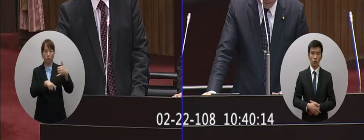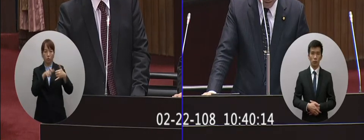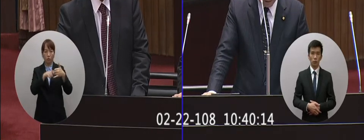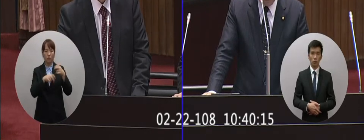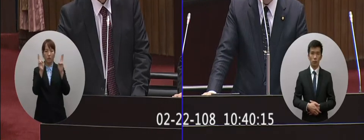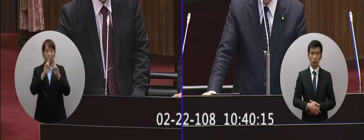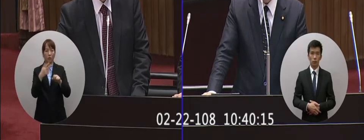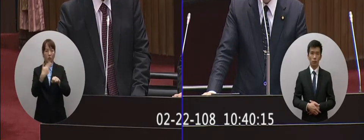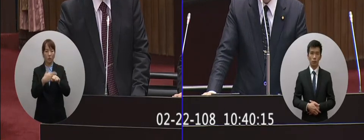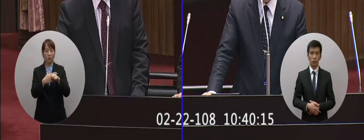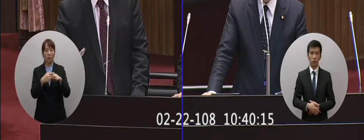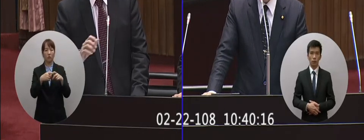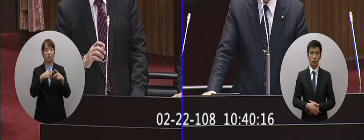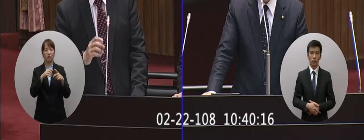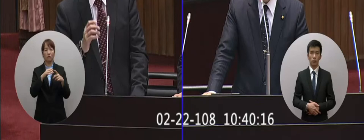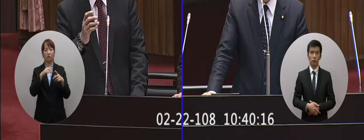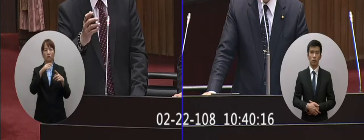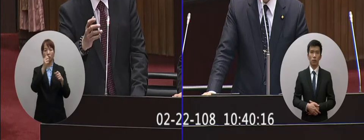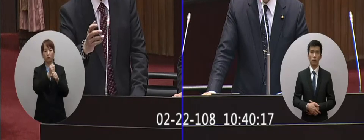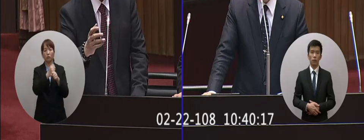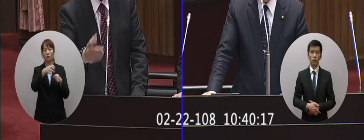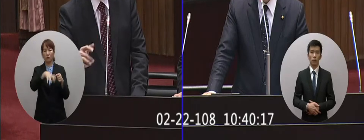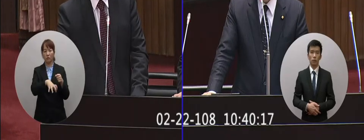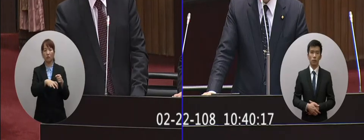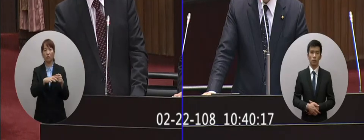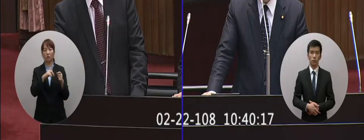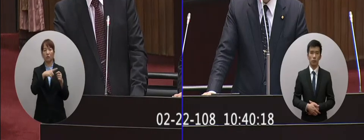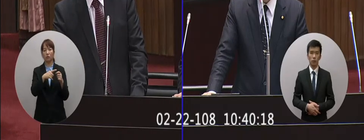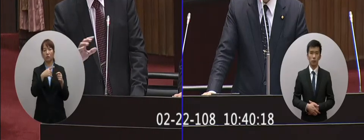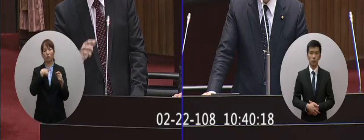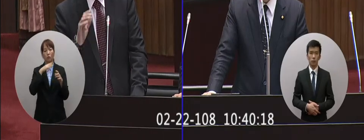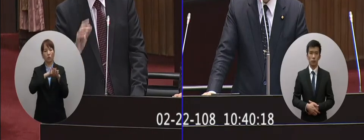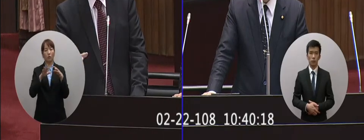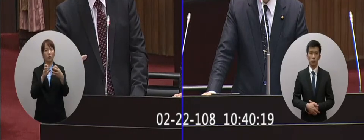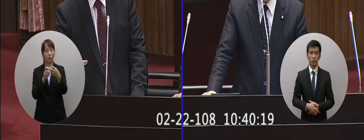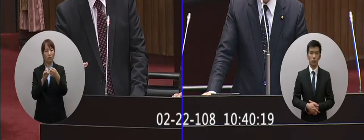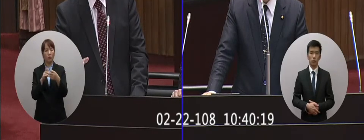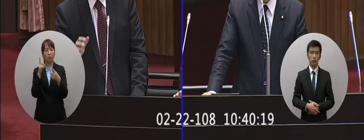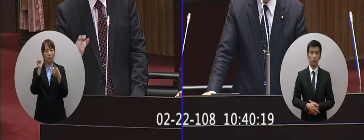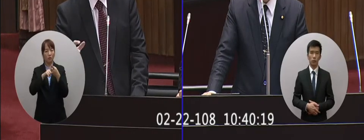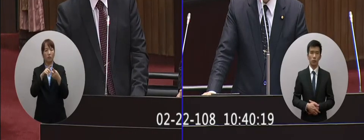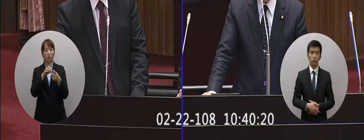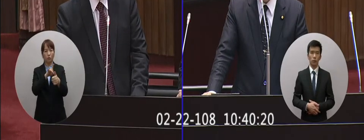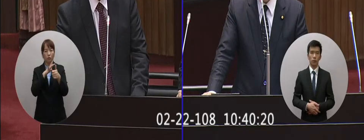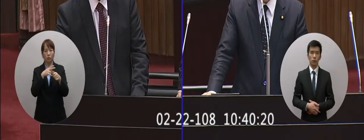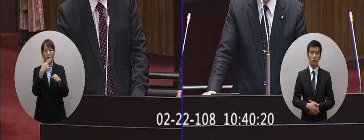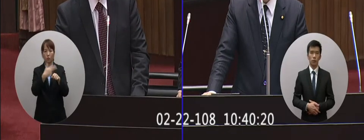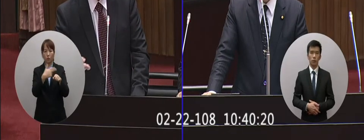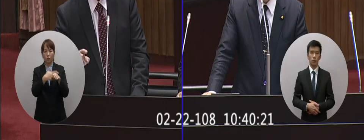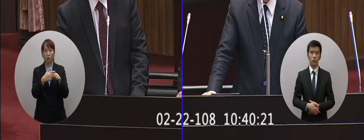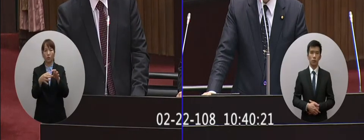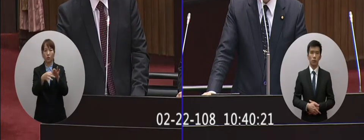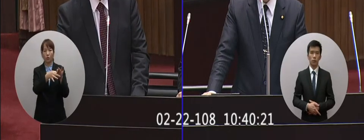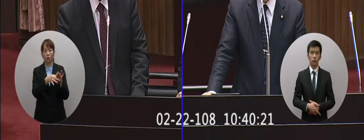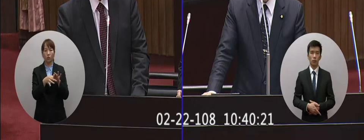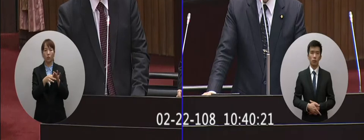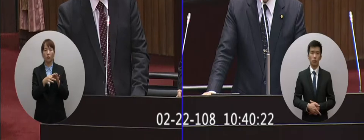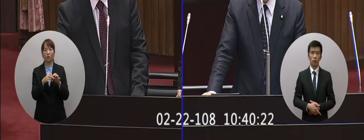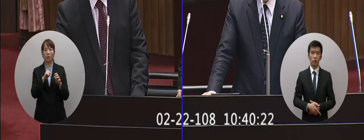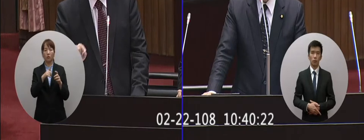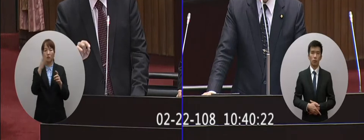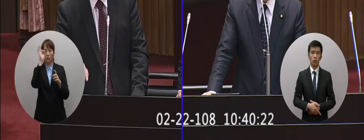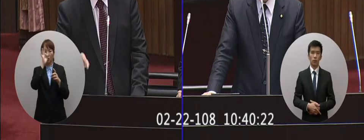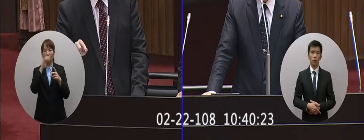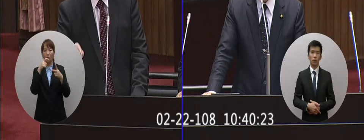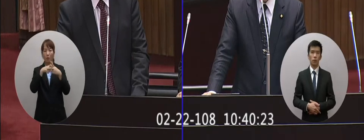机技术事务所。那这部分我会来跟委员来讨论，如何透过我们技术前联会来转租会员厂